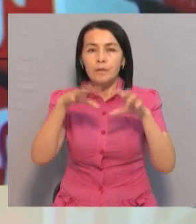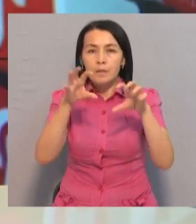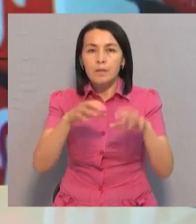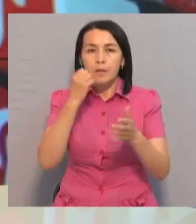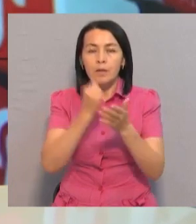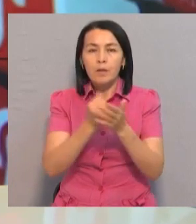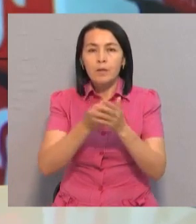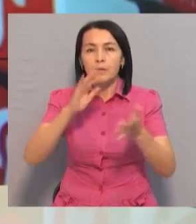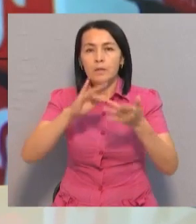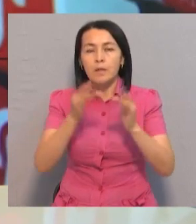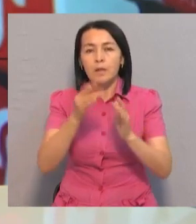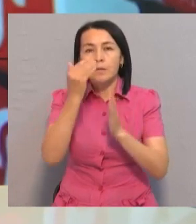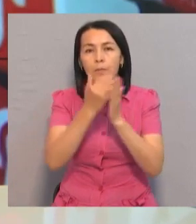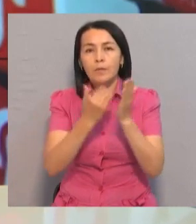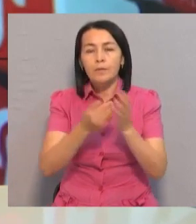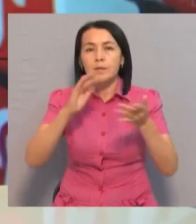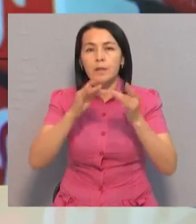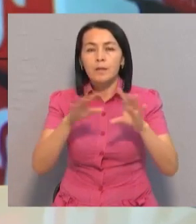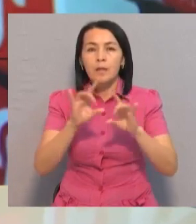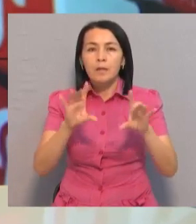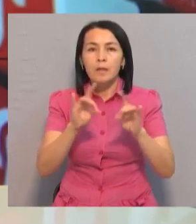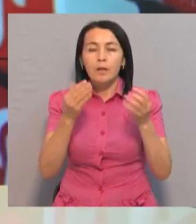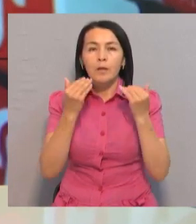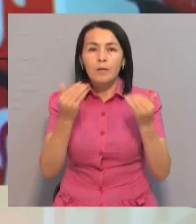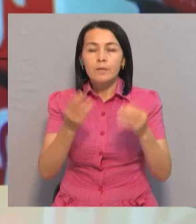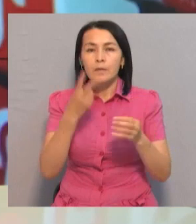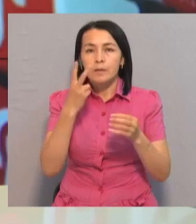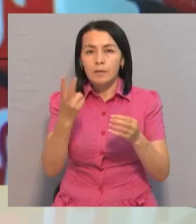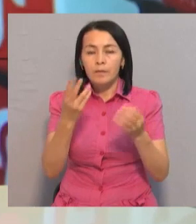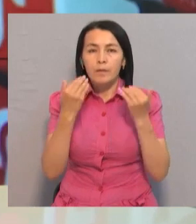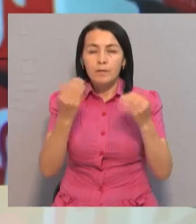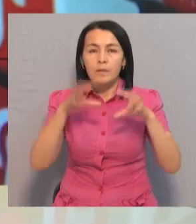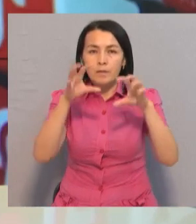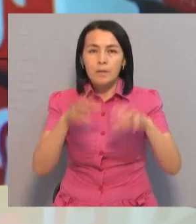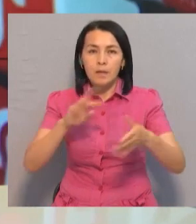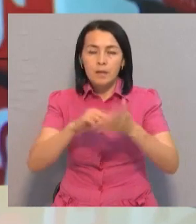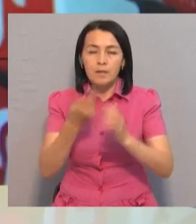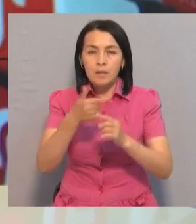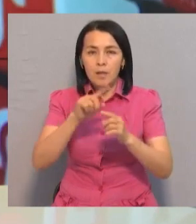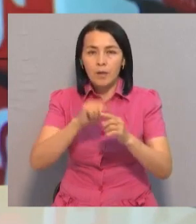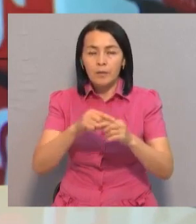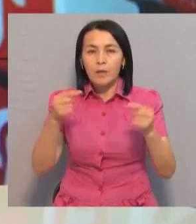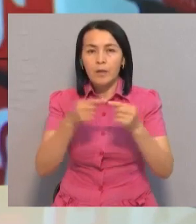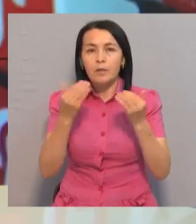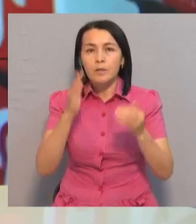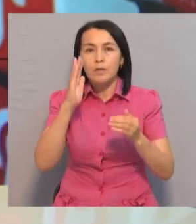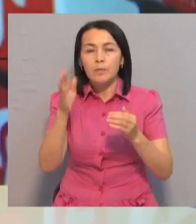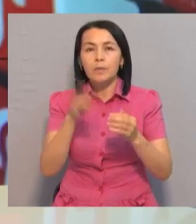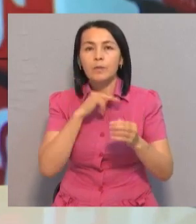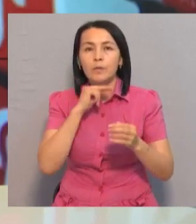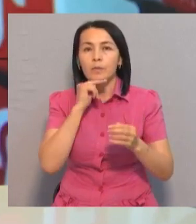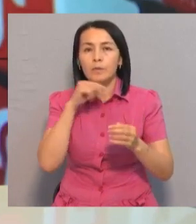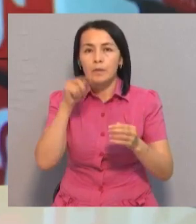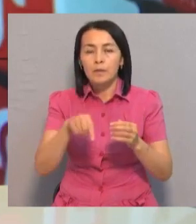закон об онлайн-платформах и онлайн-рекламе, а также два способствующих законопроекта, которые как раз и будут